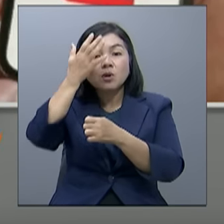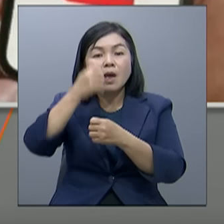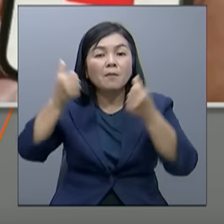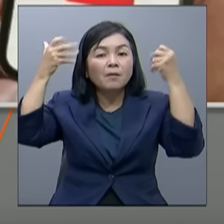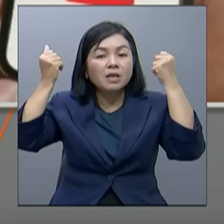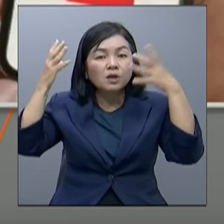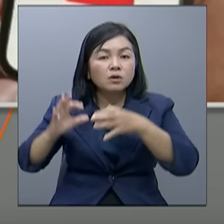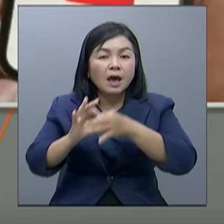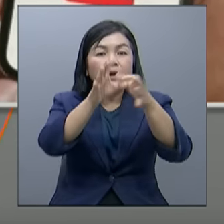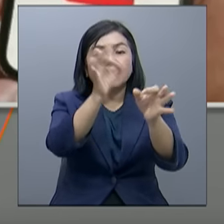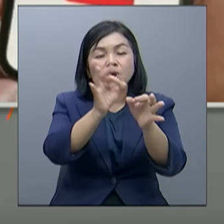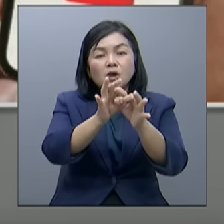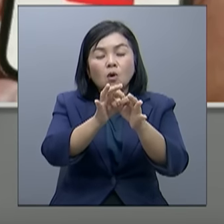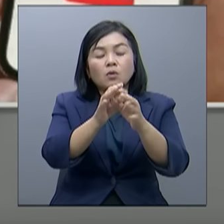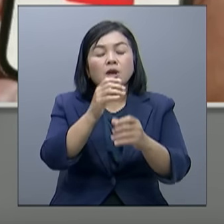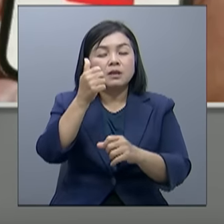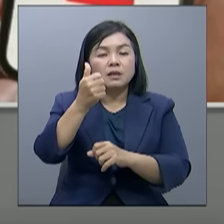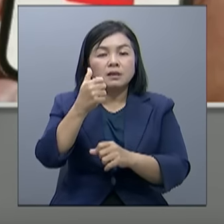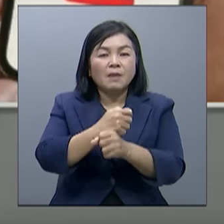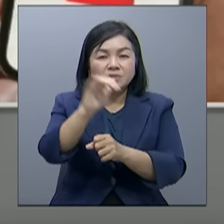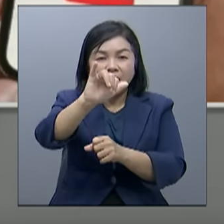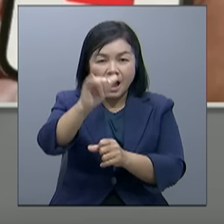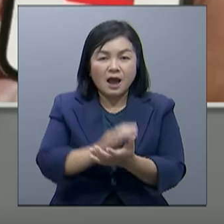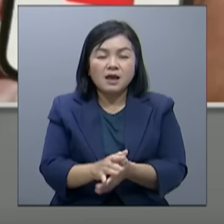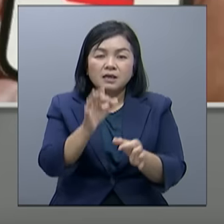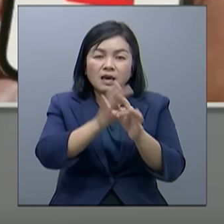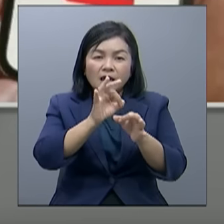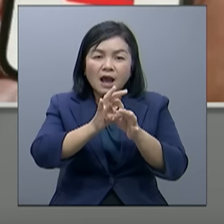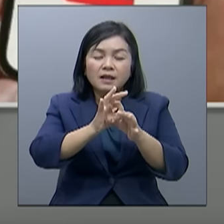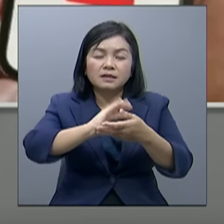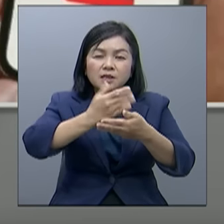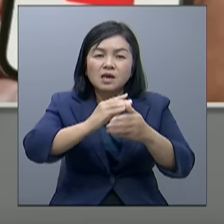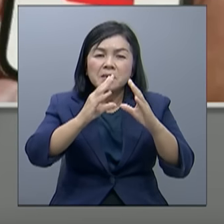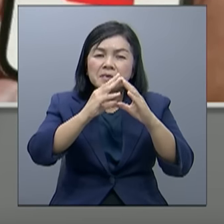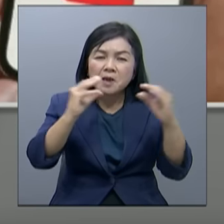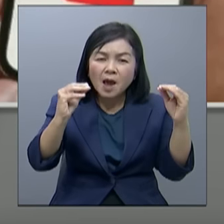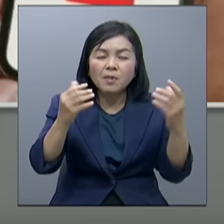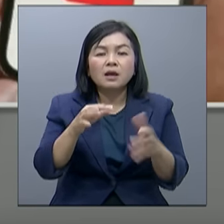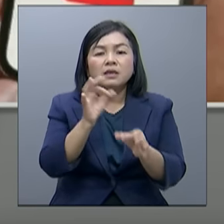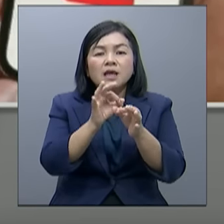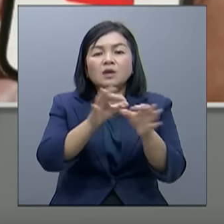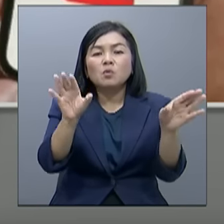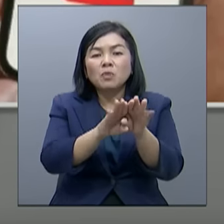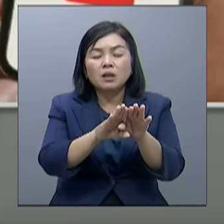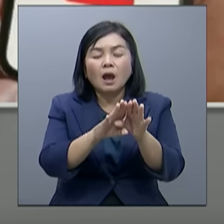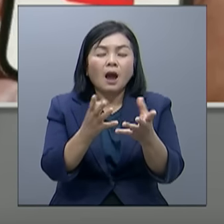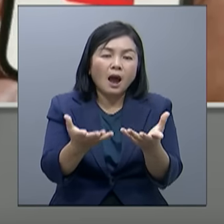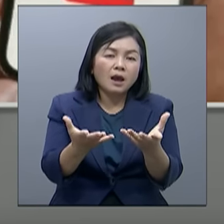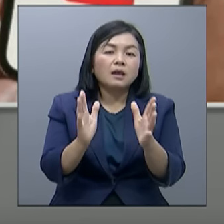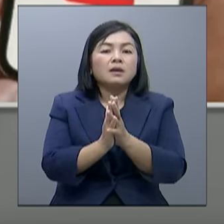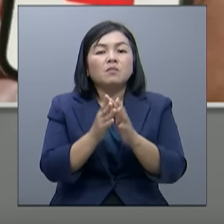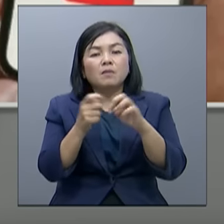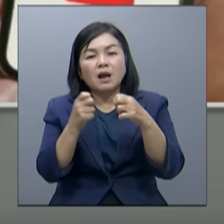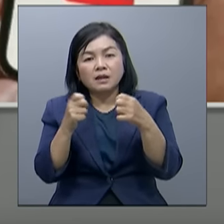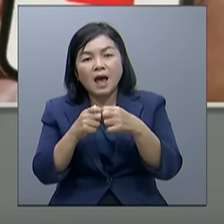พร้อมเพย์กับเลขบัตรประจำตัวประชาชนบัญชีไม่เคลื่อนไหวบัญชีเงินฝากถูกปิดไปไม่รู้ตัวหรือมีปัญหาเกี่ยวกับ